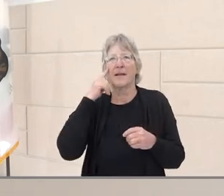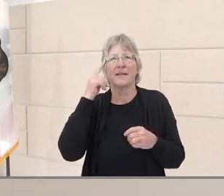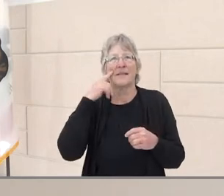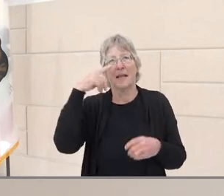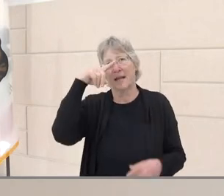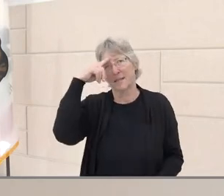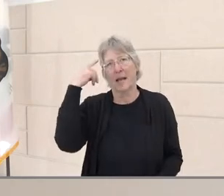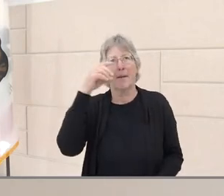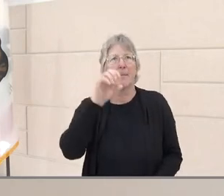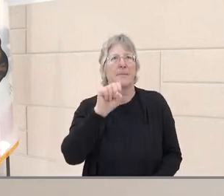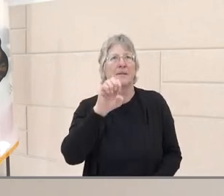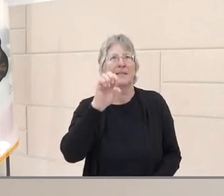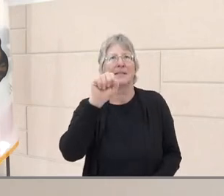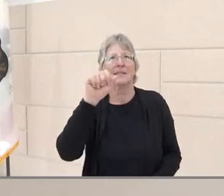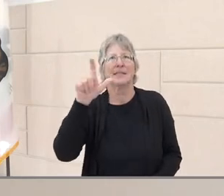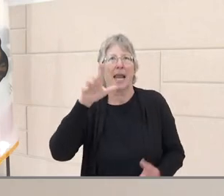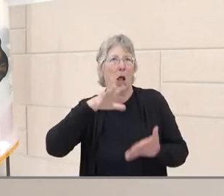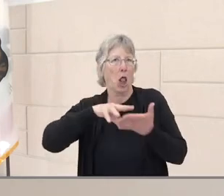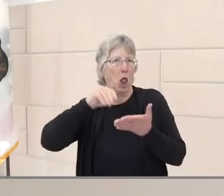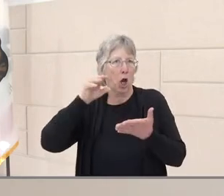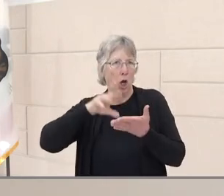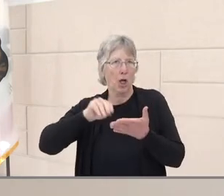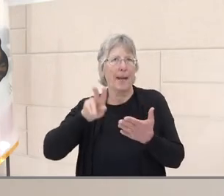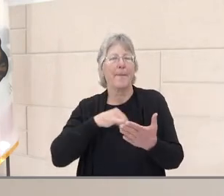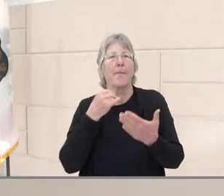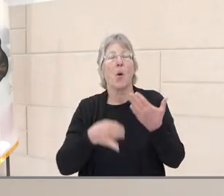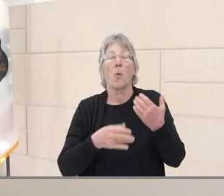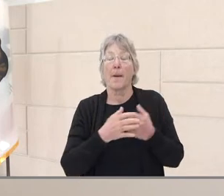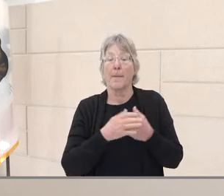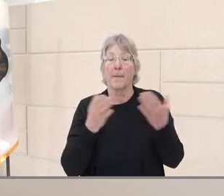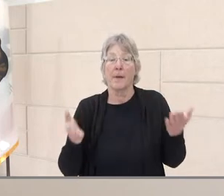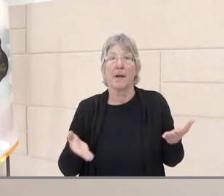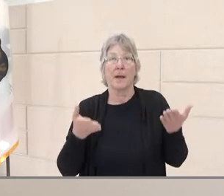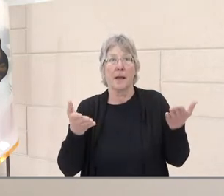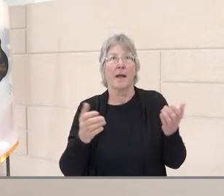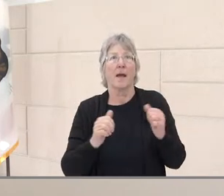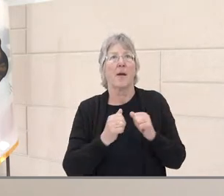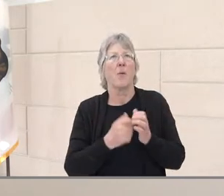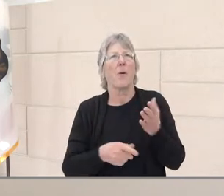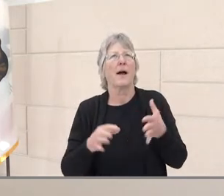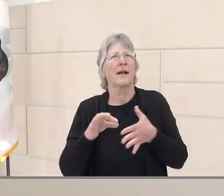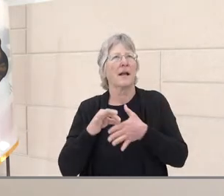អំពីកម្មវិធីបង្ហាត់ The Radar Summer នេះ